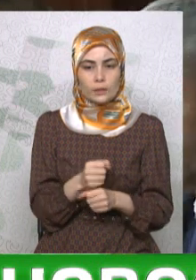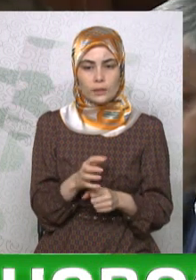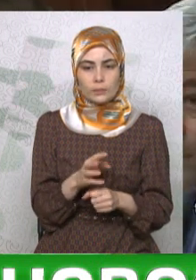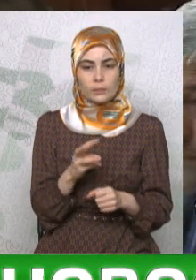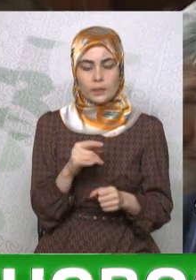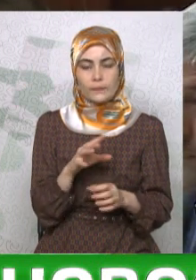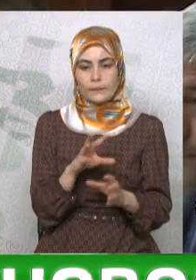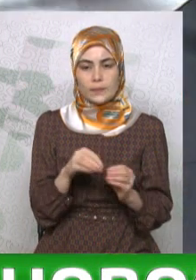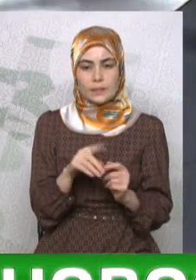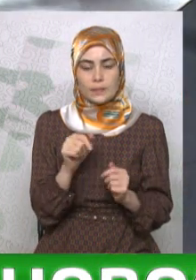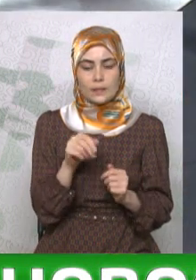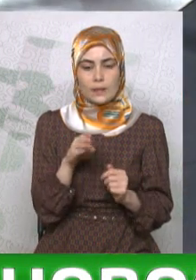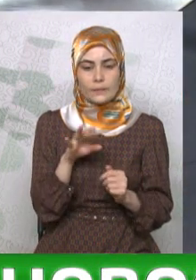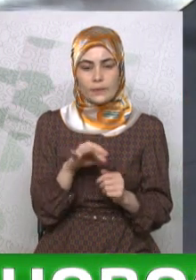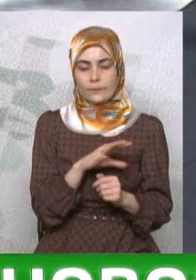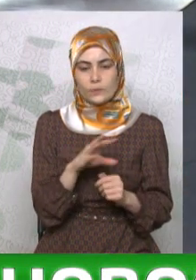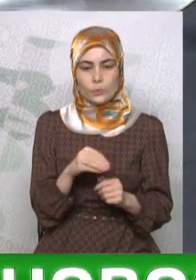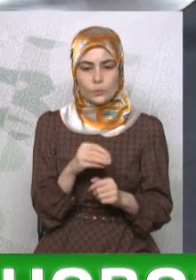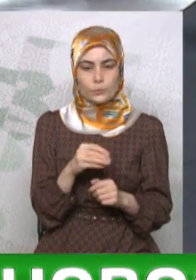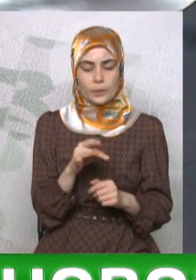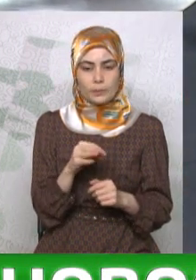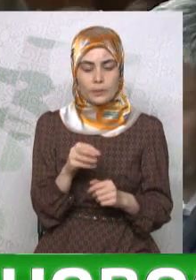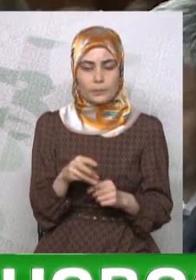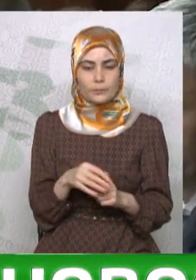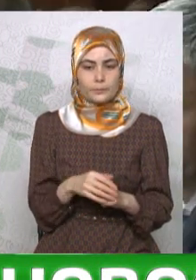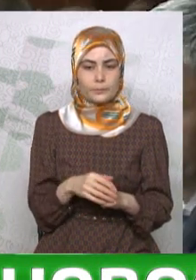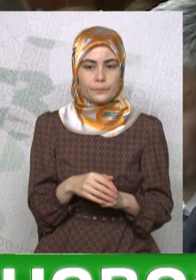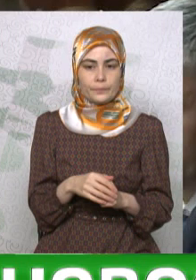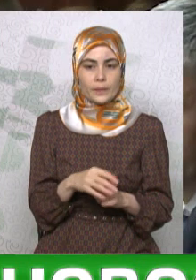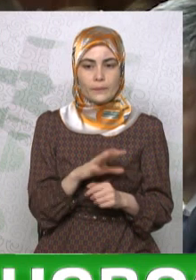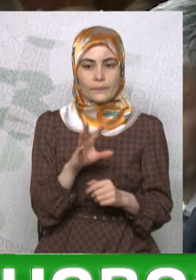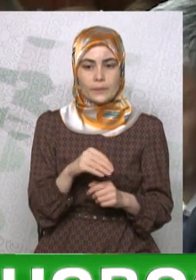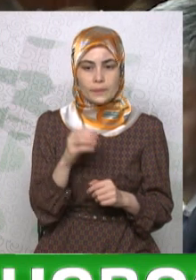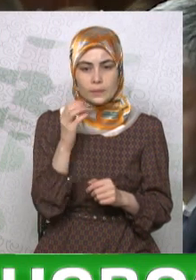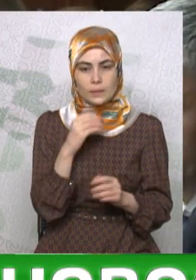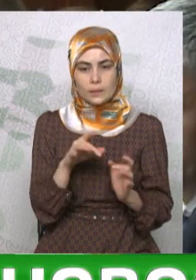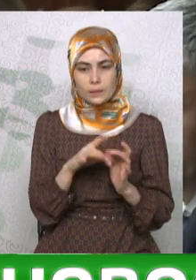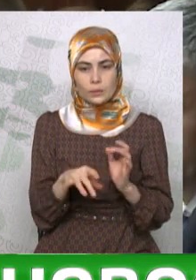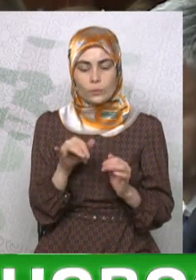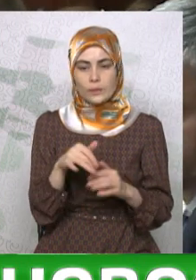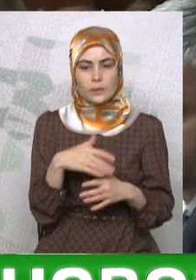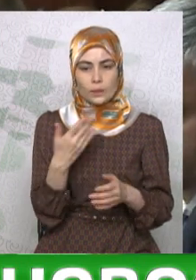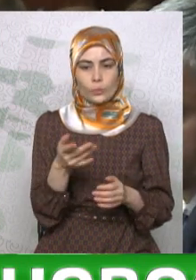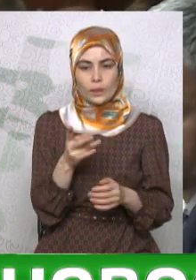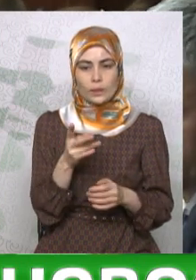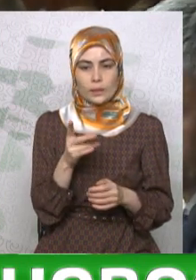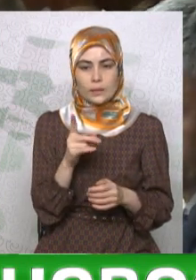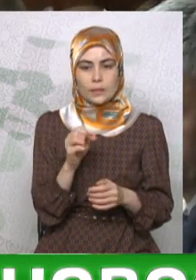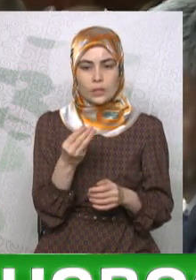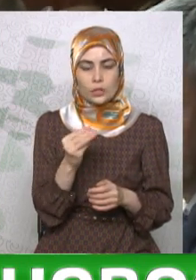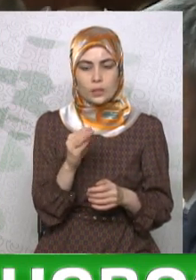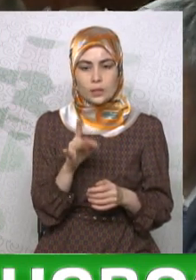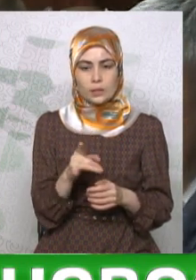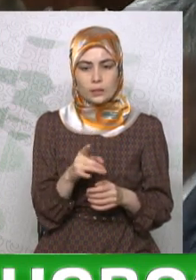заявки, текущие планы, все сняли. Все эти ветки, у вас нет никакой защиты, чтобы короткое,